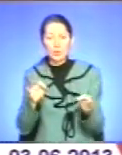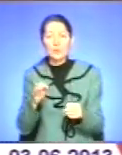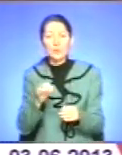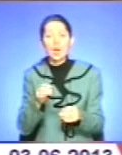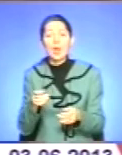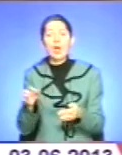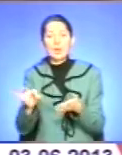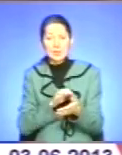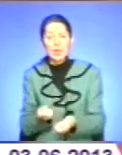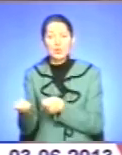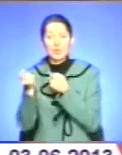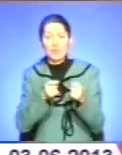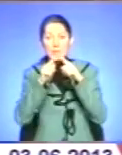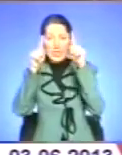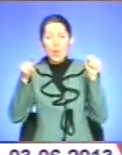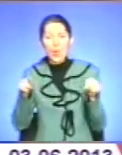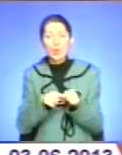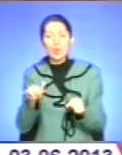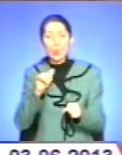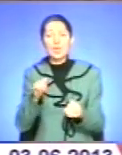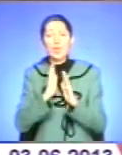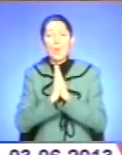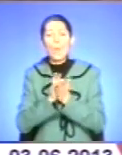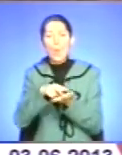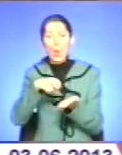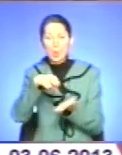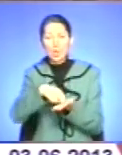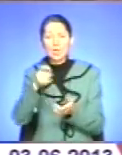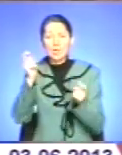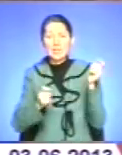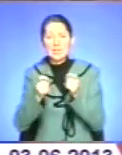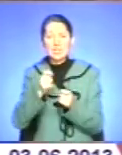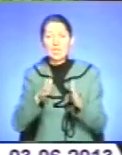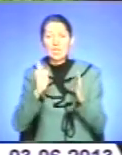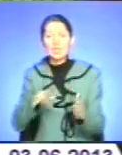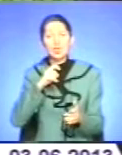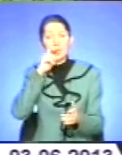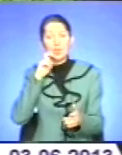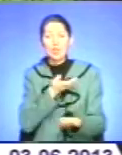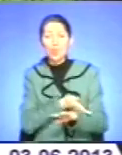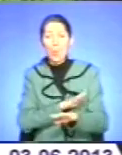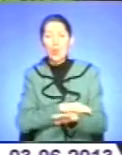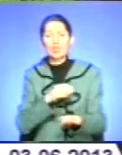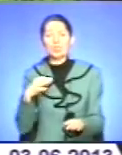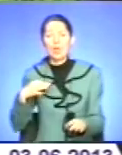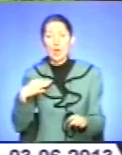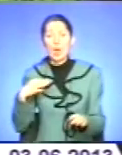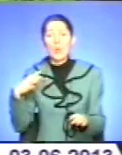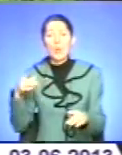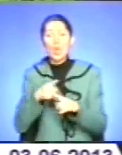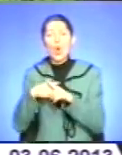поклоніння їй з'їжджалися вірні не тільки з України, а й із Польщі, Білорусі та Молдови. ікона дійсно є чудотворна, виявляє